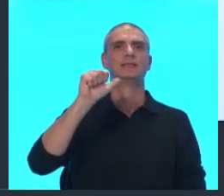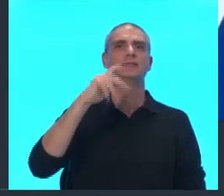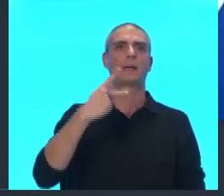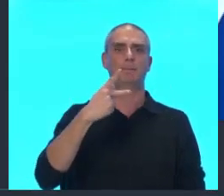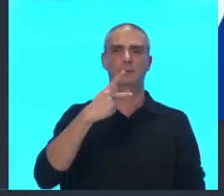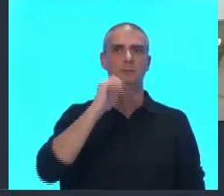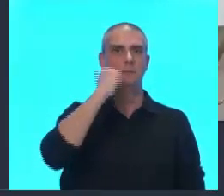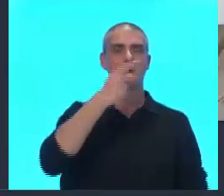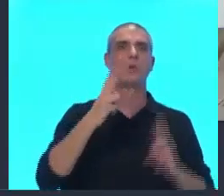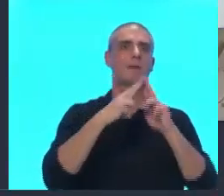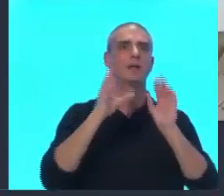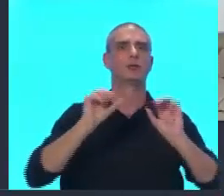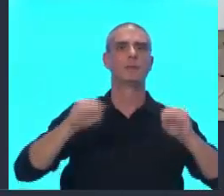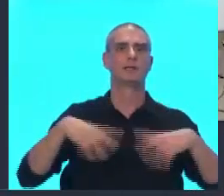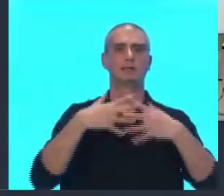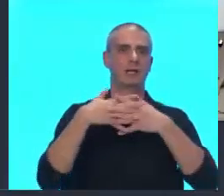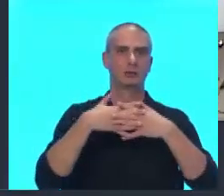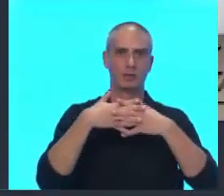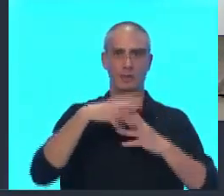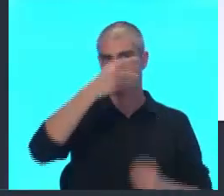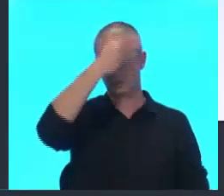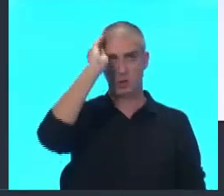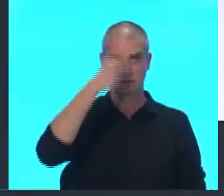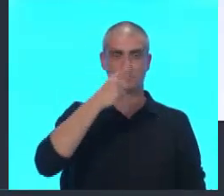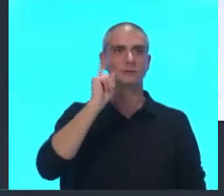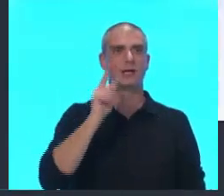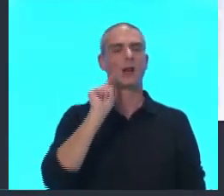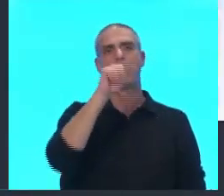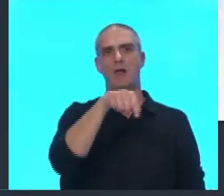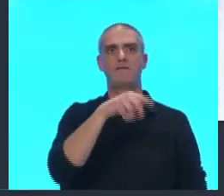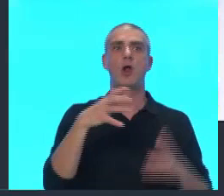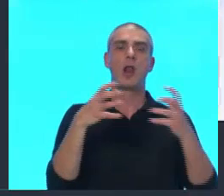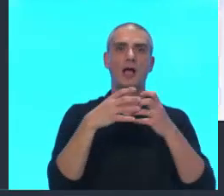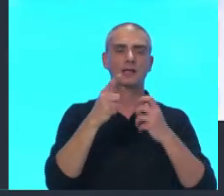מחר ייפגש נתניהו עם הנשיא האמריקני דונלד טראמפ, שצפוי להגיע גם הוא לכנס